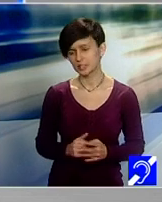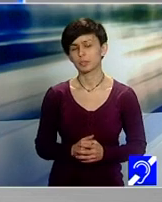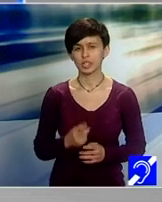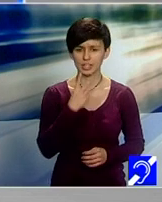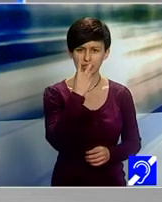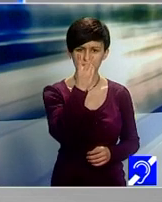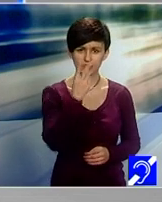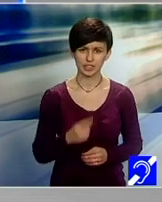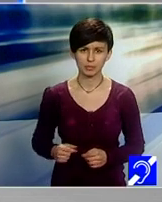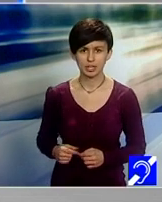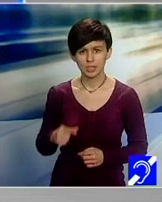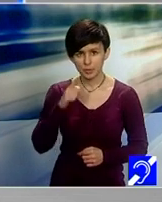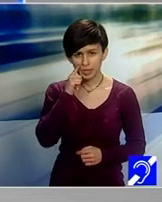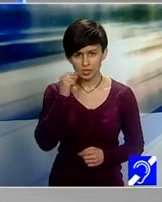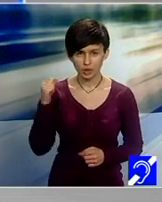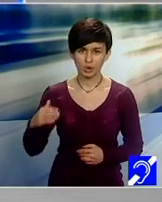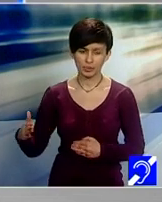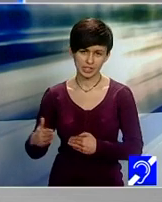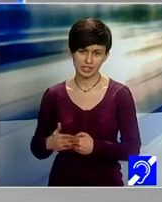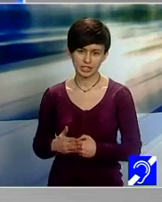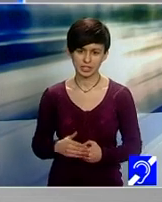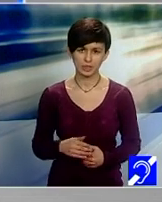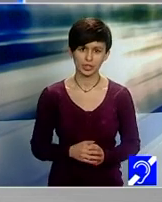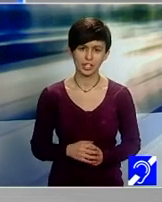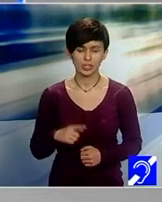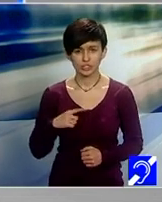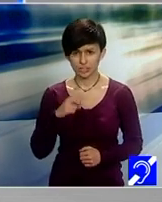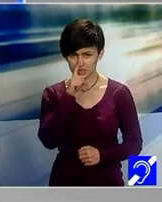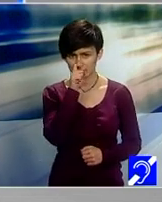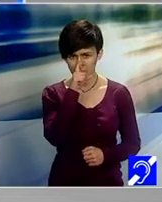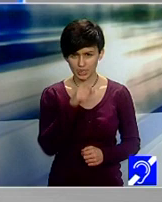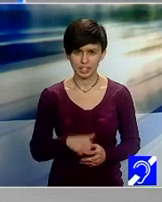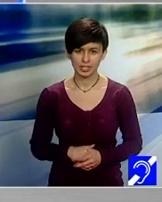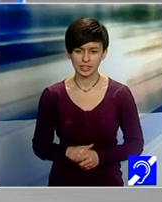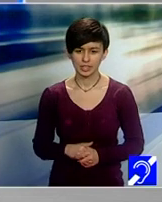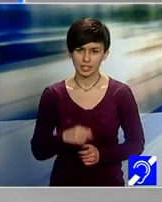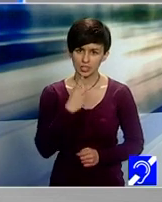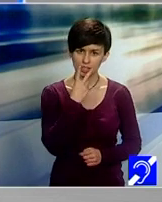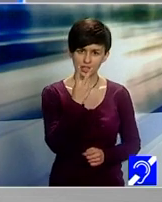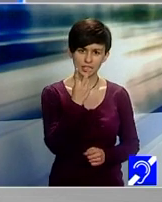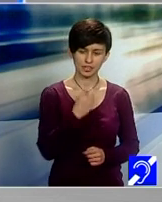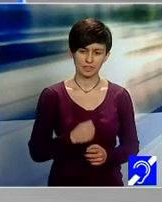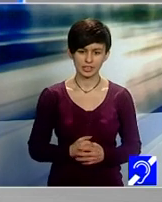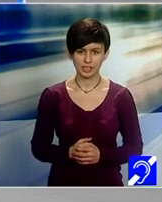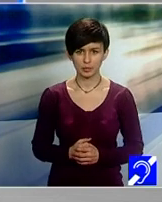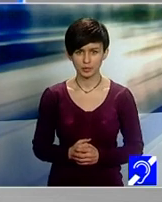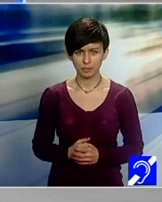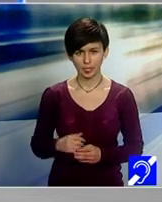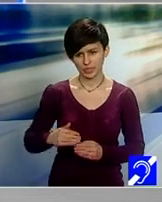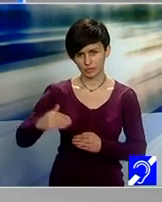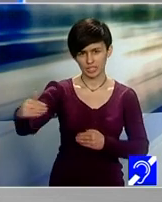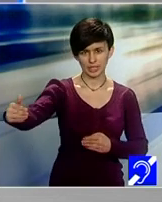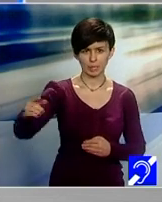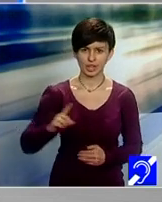pe ceilalți diferiți de noi și în principiu răi. Și îi vedem cumva undeva să stea acolo, pe noi nu